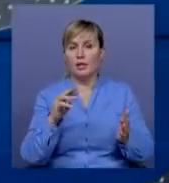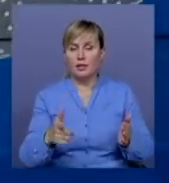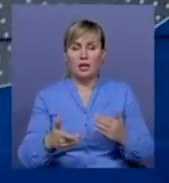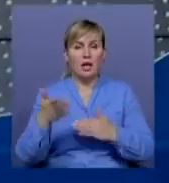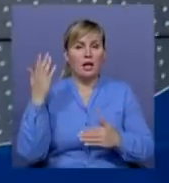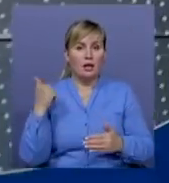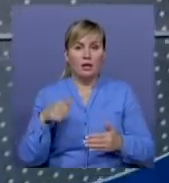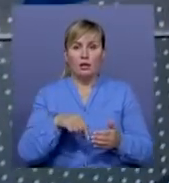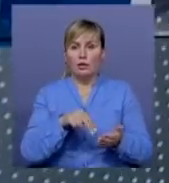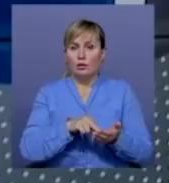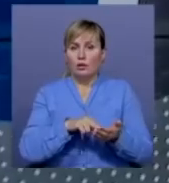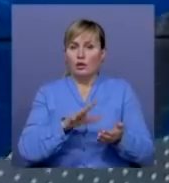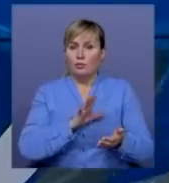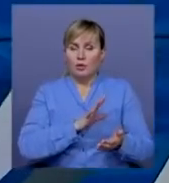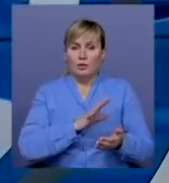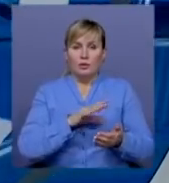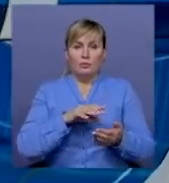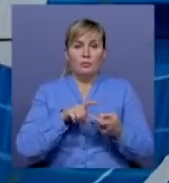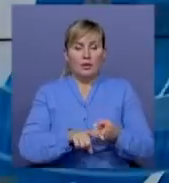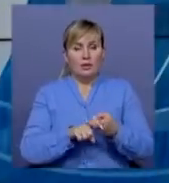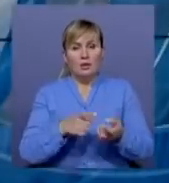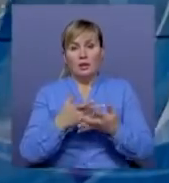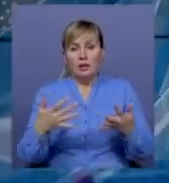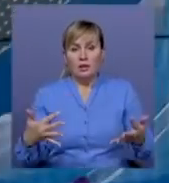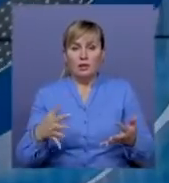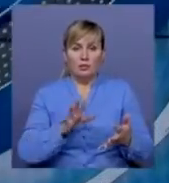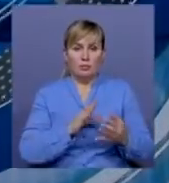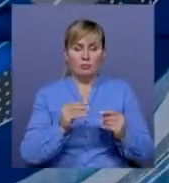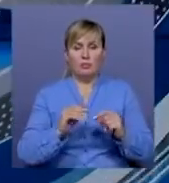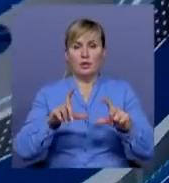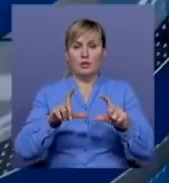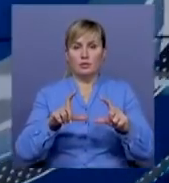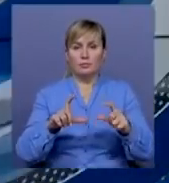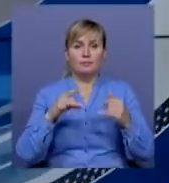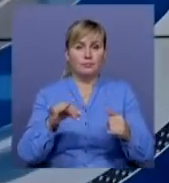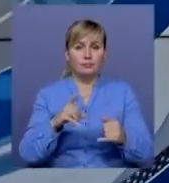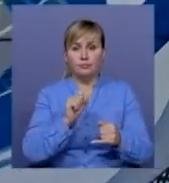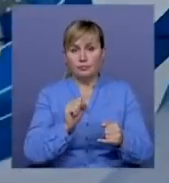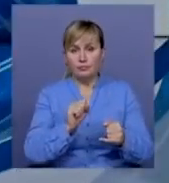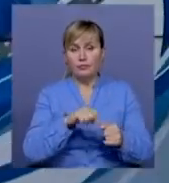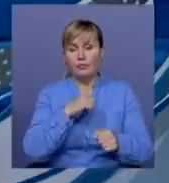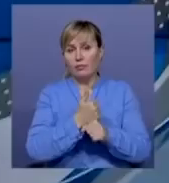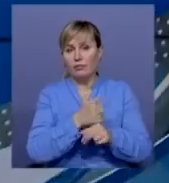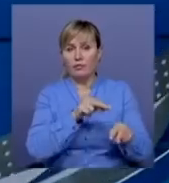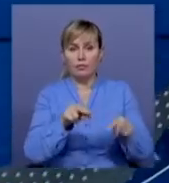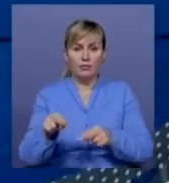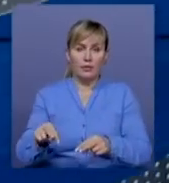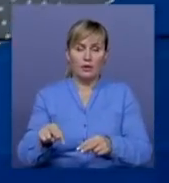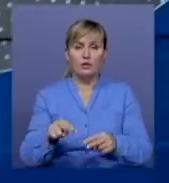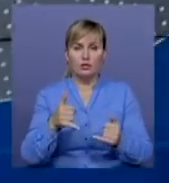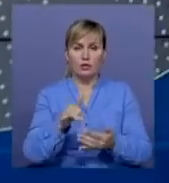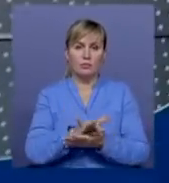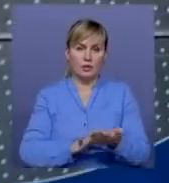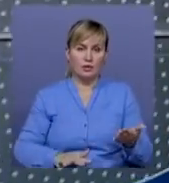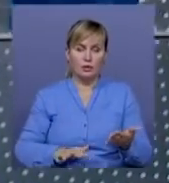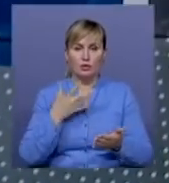Ранее на фоне введения карантина некоторые продукты и средства защиты заметно подорожали. За обстановкой в главном городе страны продолжает следить